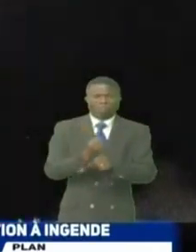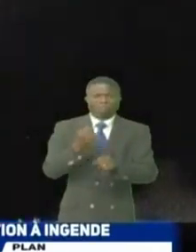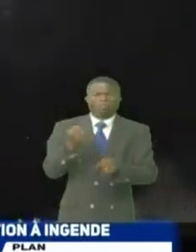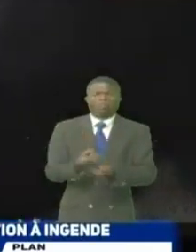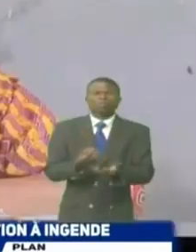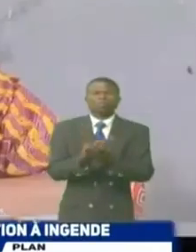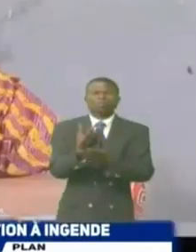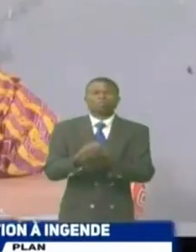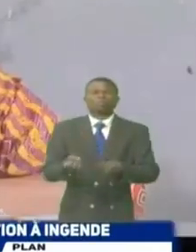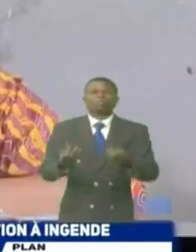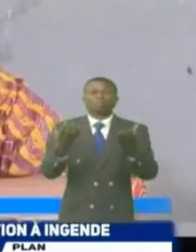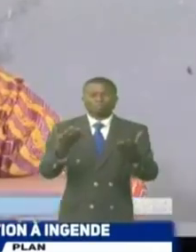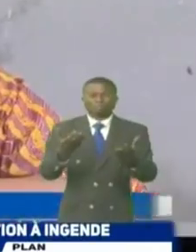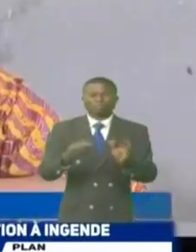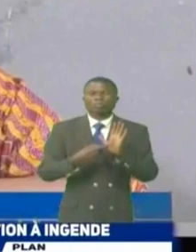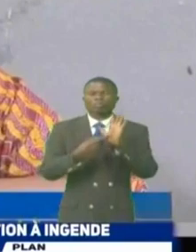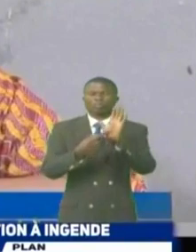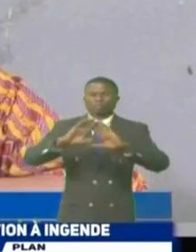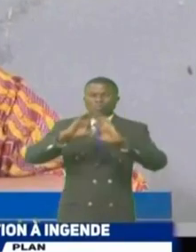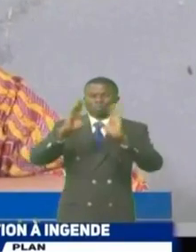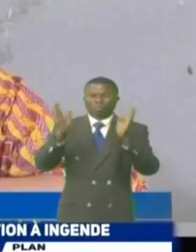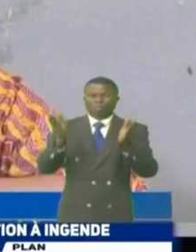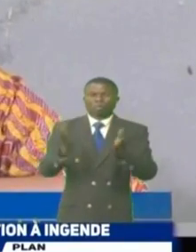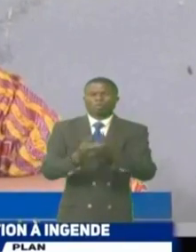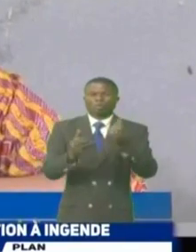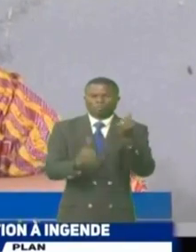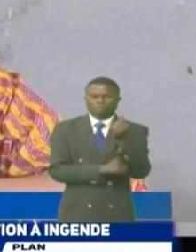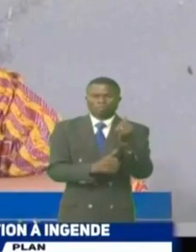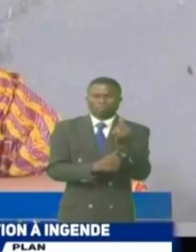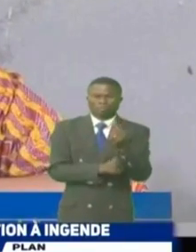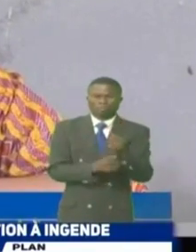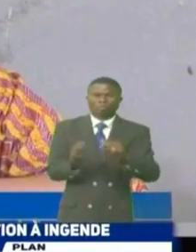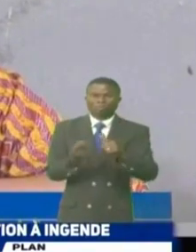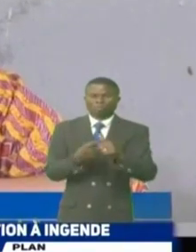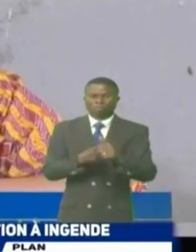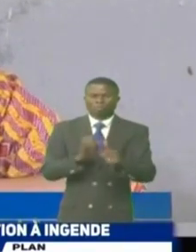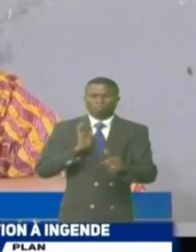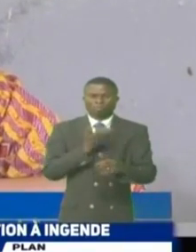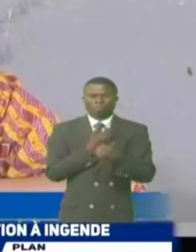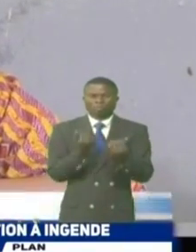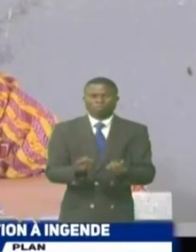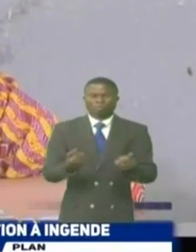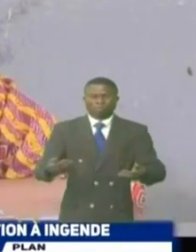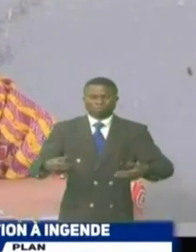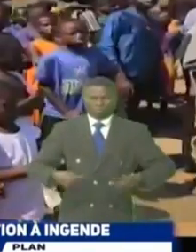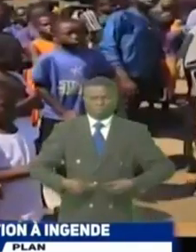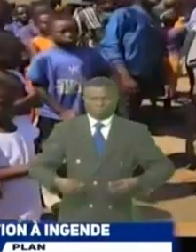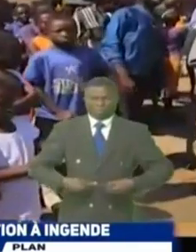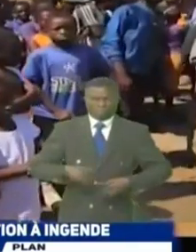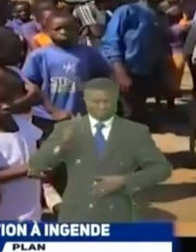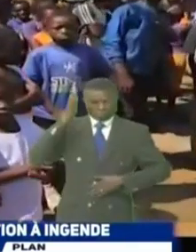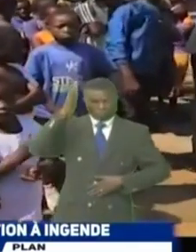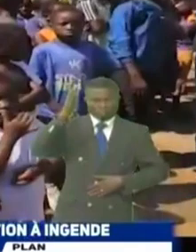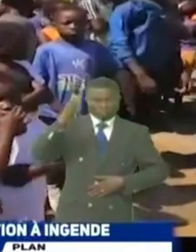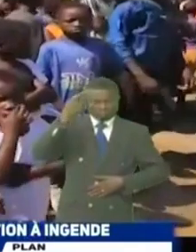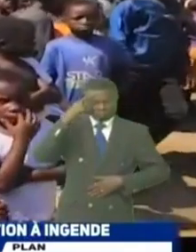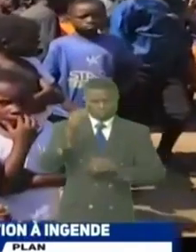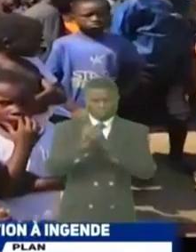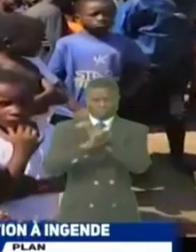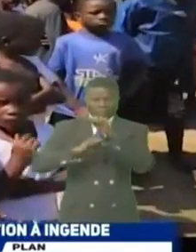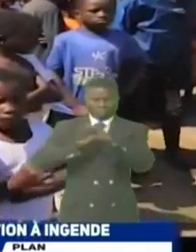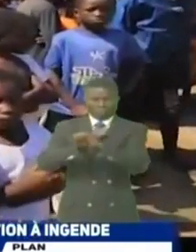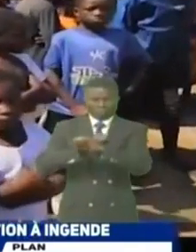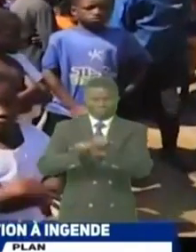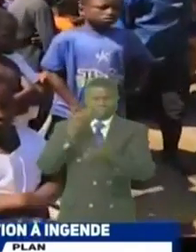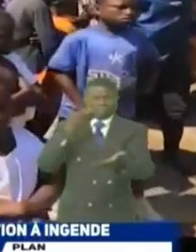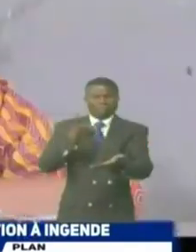Et là, Kolakisanaba. Et particulièrement là-bas, à la Bissau, Bazar, Jeunesse, à Lobby. Ces œuvres sont une preuve que le chef